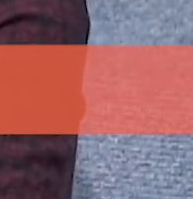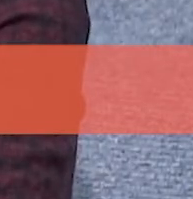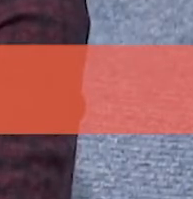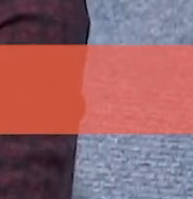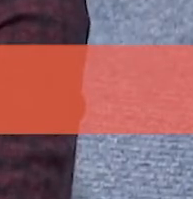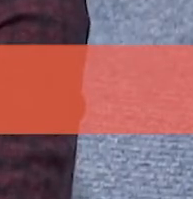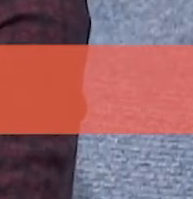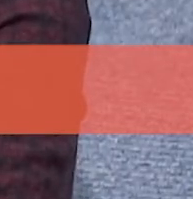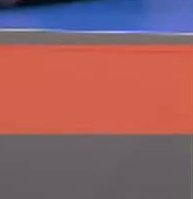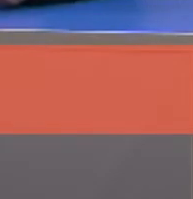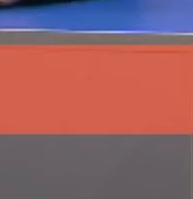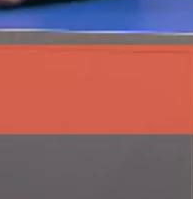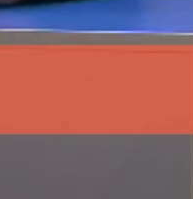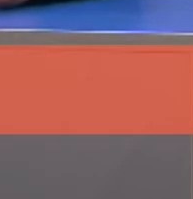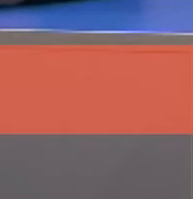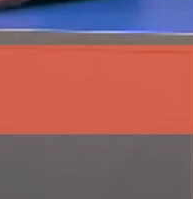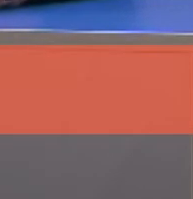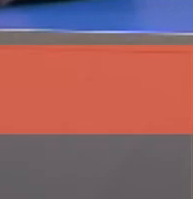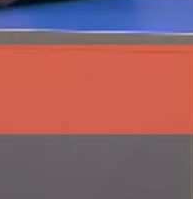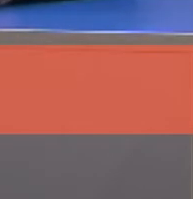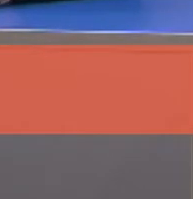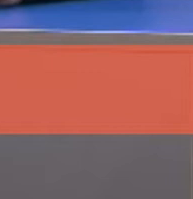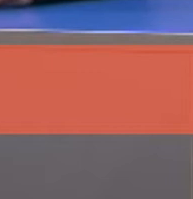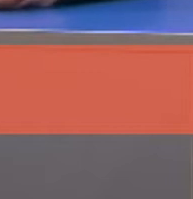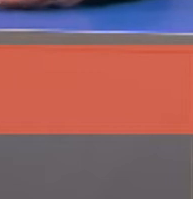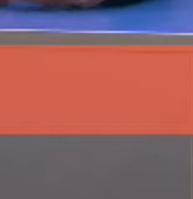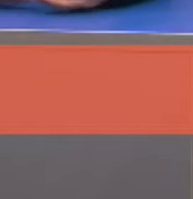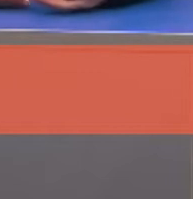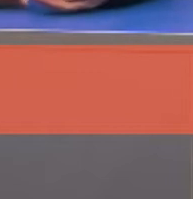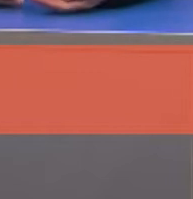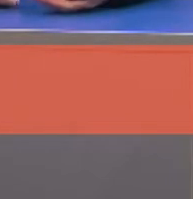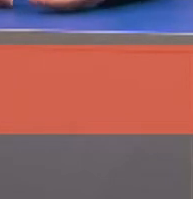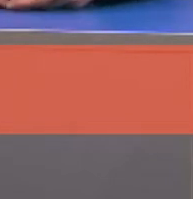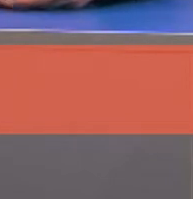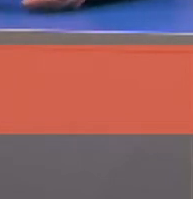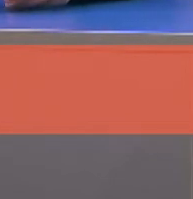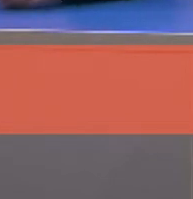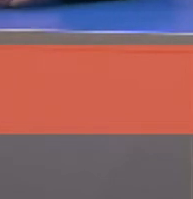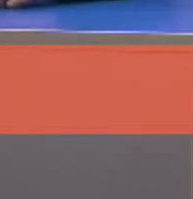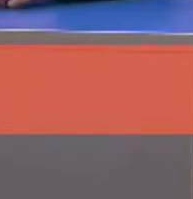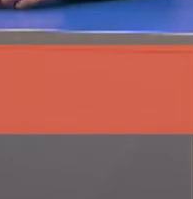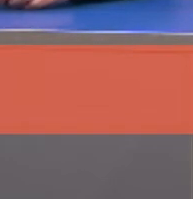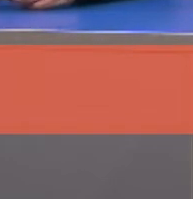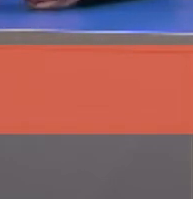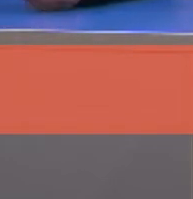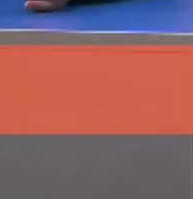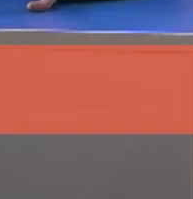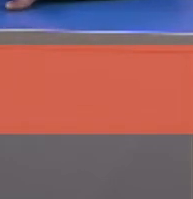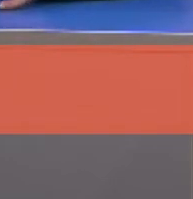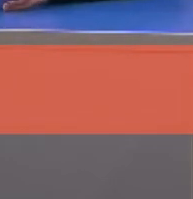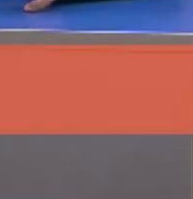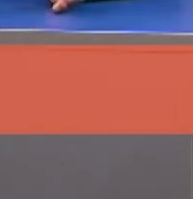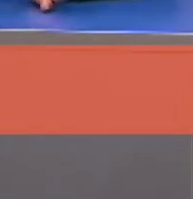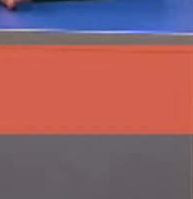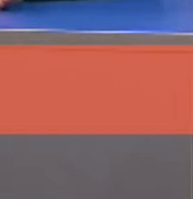вдячна, бо я розумію, що у кожного є родина, є якісь свої обов'язки, є робота, є